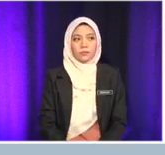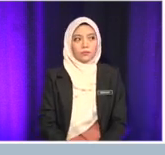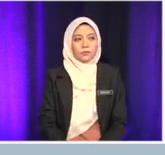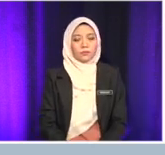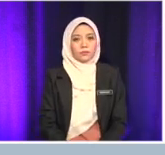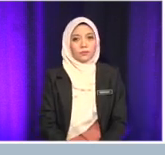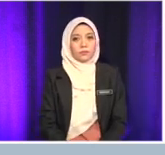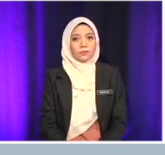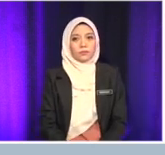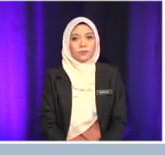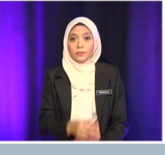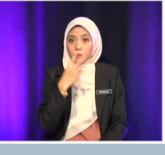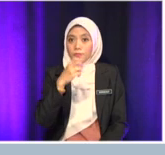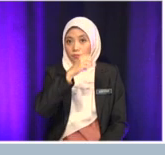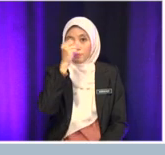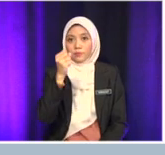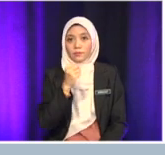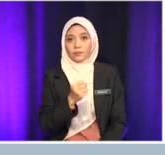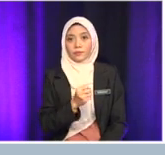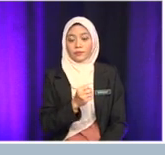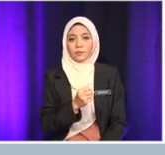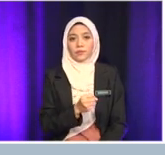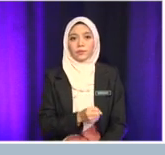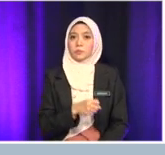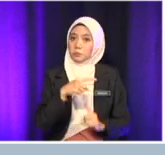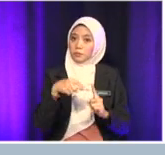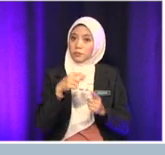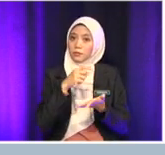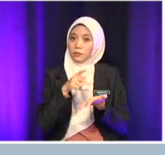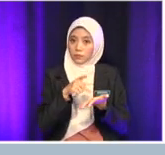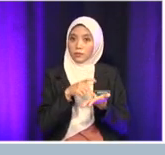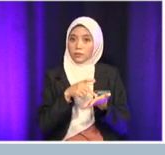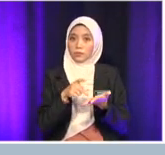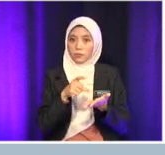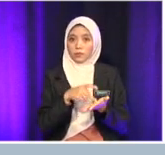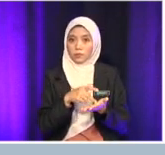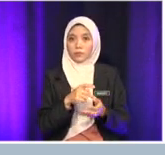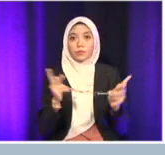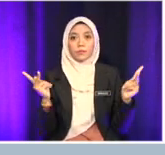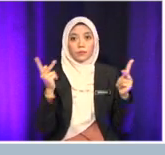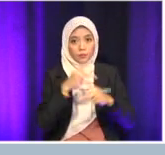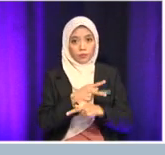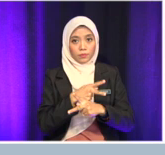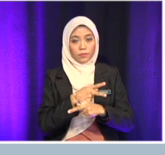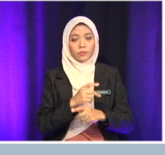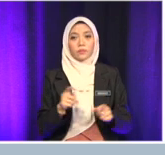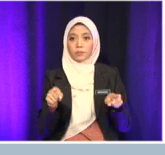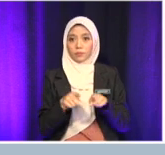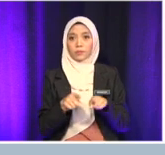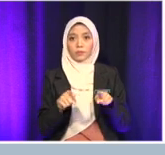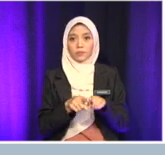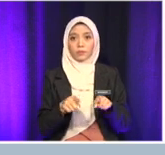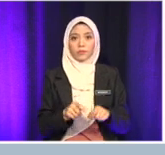kalau kita tengok pada saat lain bila menghapuskan Why dengan Why pekalinya tak sama ataupun Hapuskan